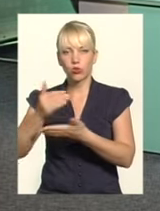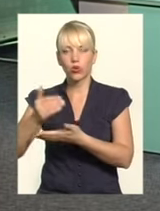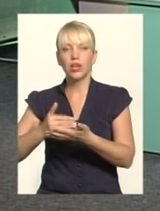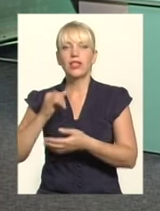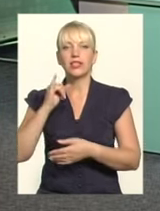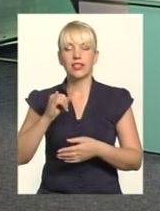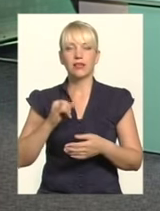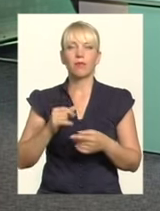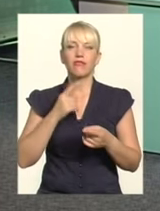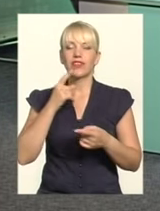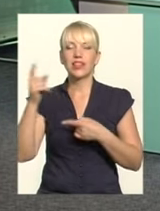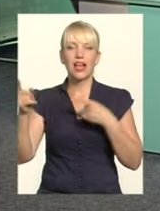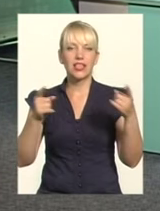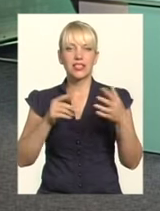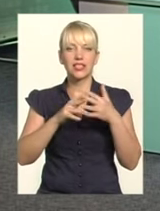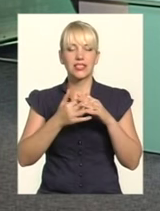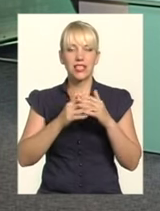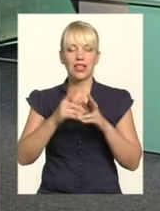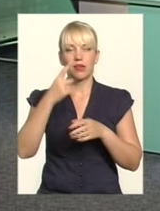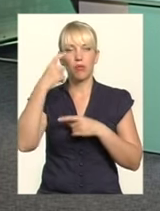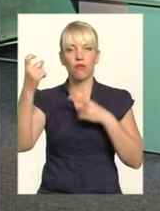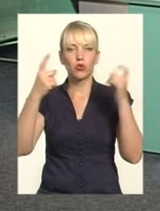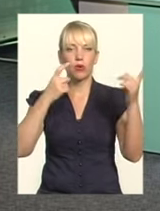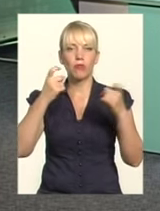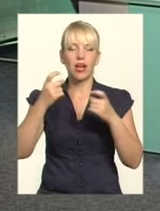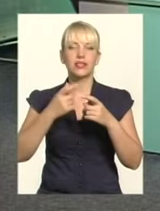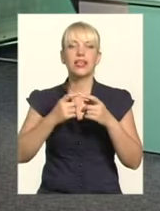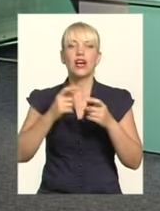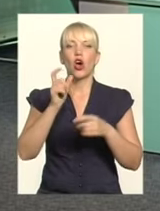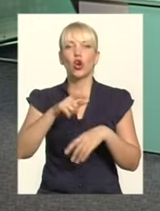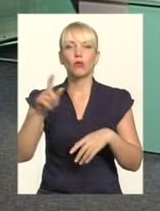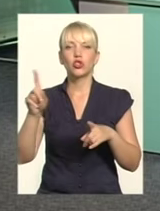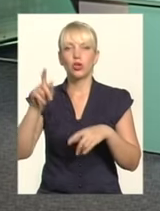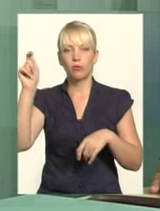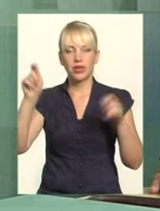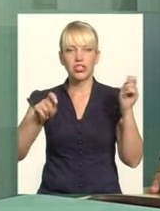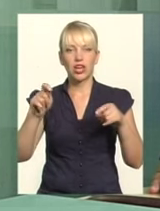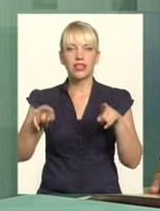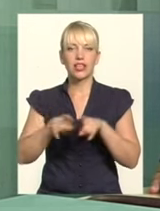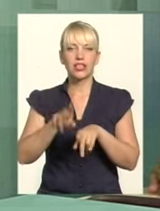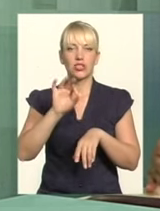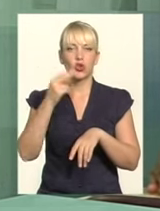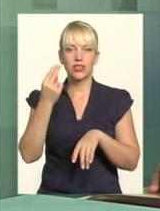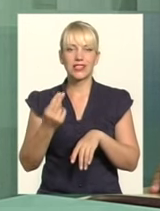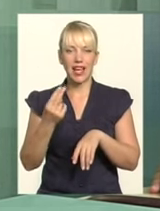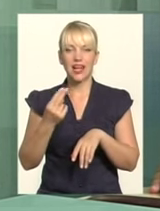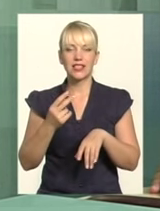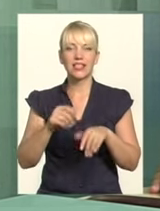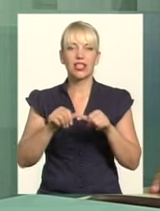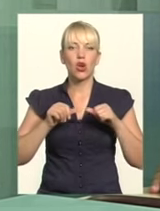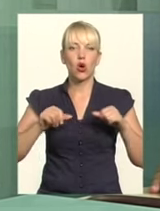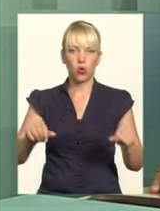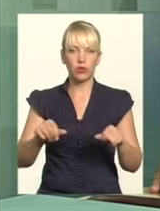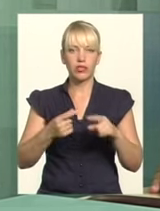і, звичайно, повідомляють громадян, сільська, селищна рада, що приїжджають такі мобільні соціальні офіси, мобільні групи,